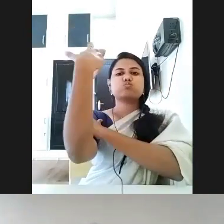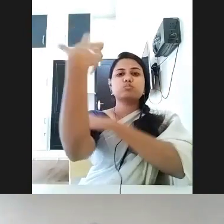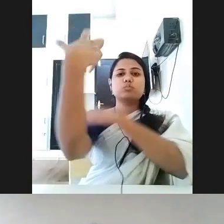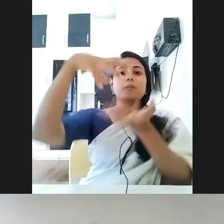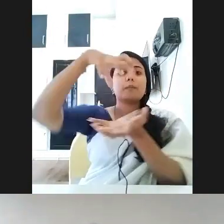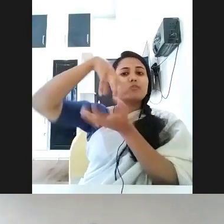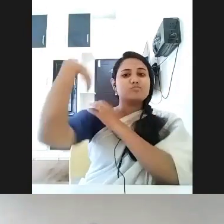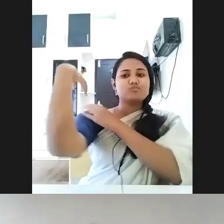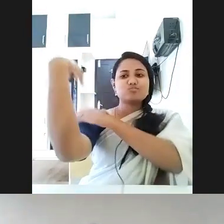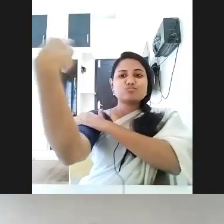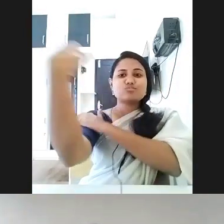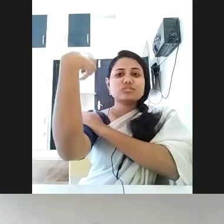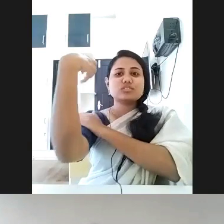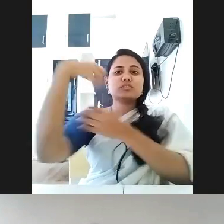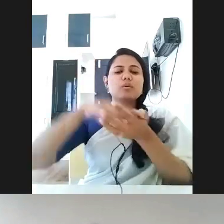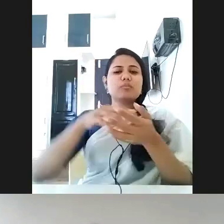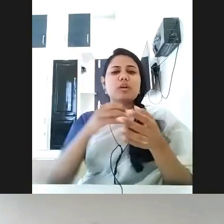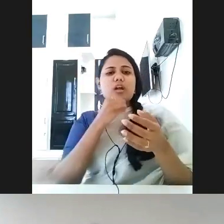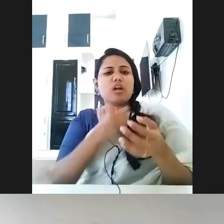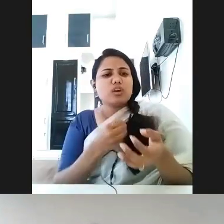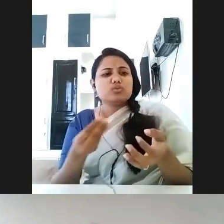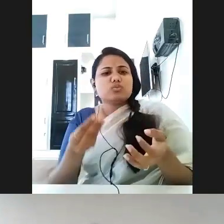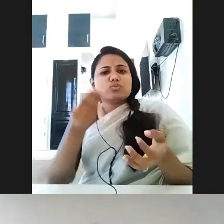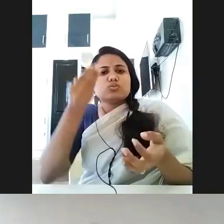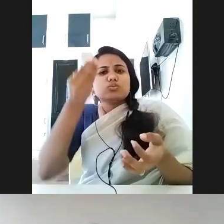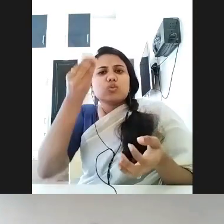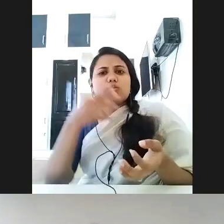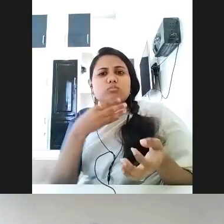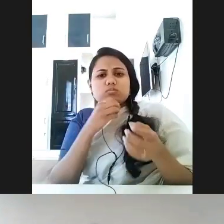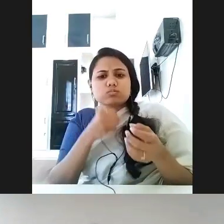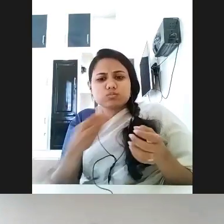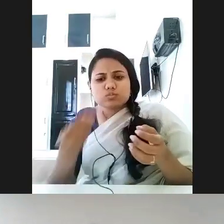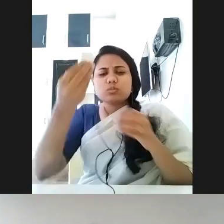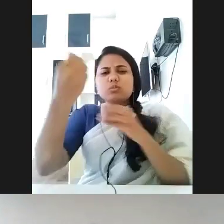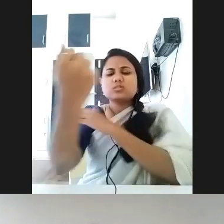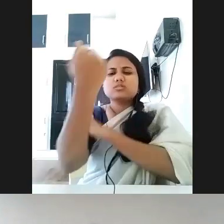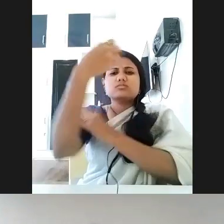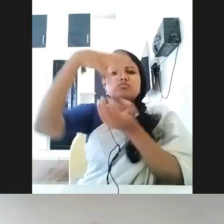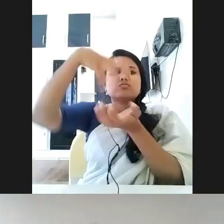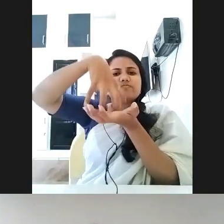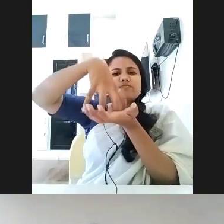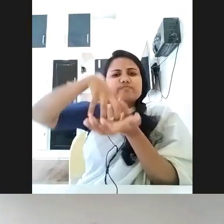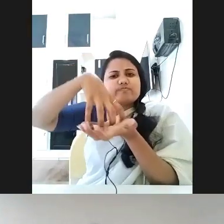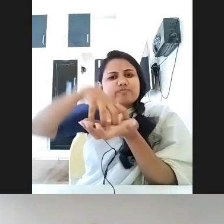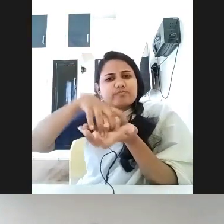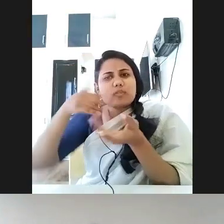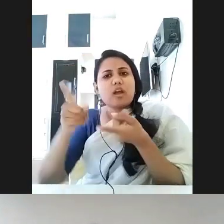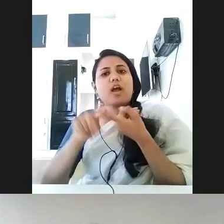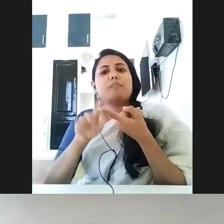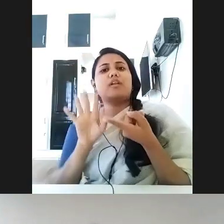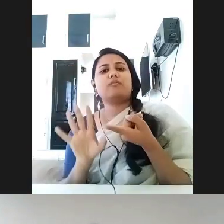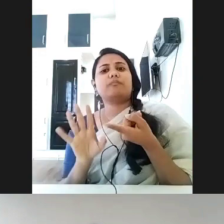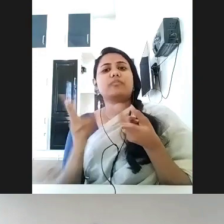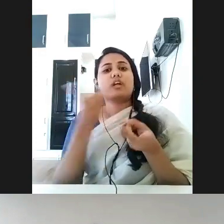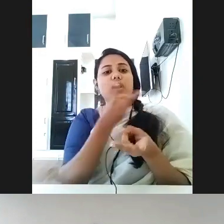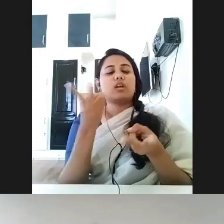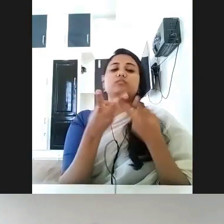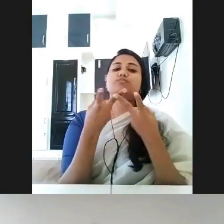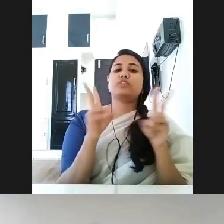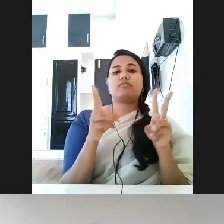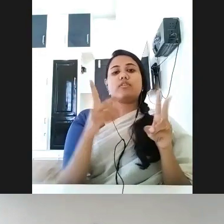കൂടുന്നതോളം മസിൽസിന്റെ ശക്തി കാര്യങ്ങളൊക്കെ കുറഞ്ഞുകൊണ്ട് പോകുകയാണ്, അതാണ് മസ്കുലാർ ഡിസ്ട്രോഫി. സോ രണ്ട് അസുഖങ്ങളും ഡിഫറെൻ്റ് ആണ്